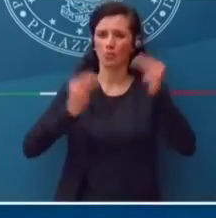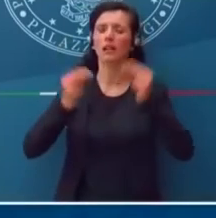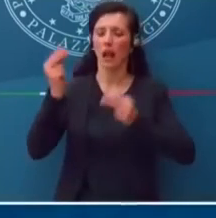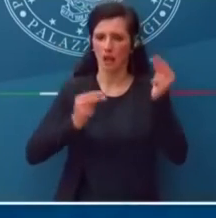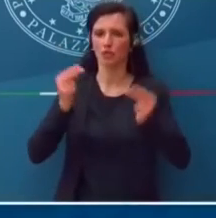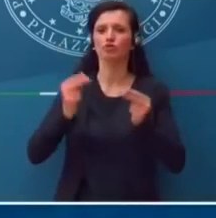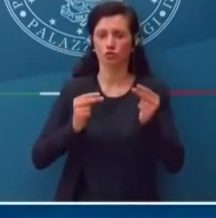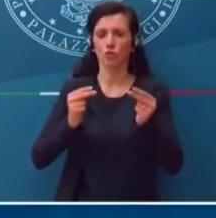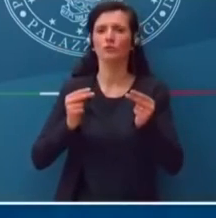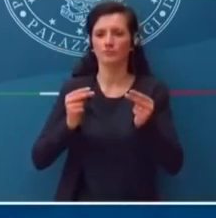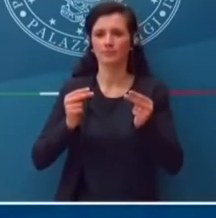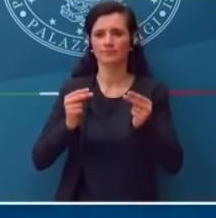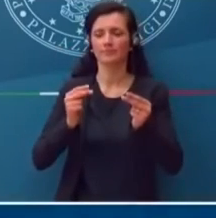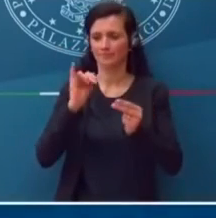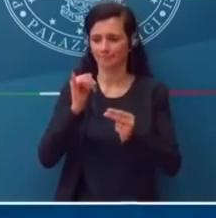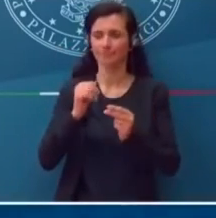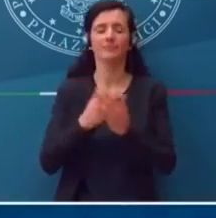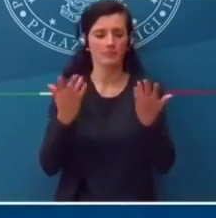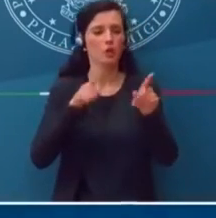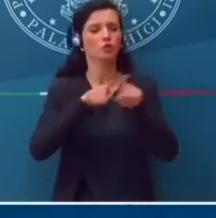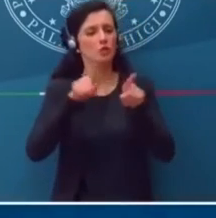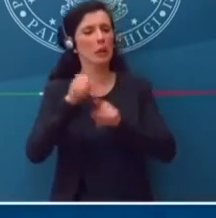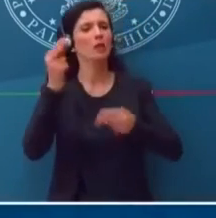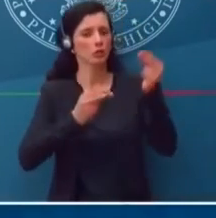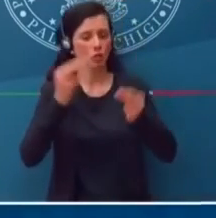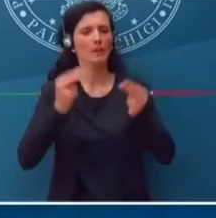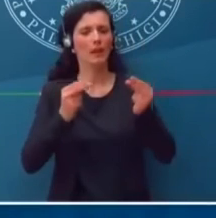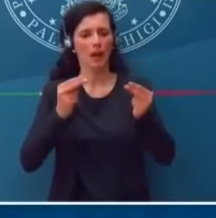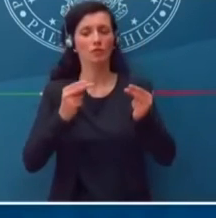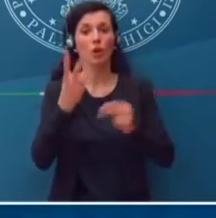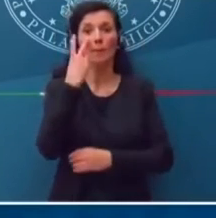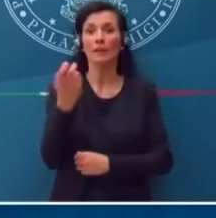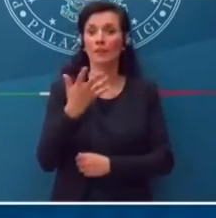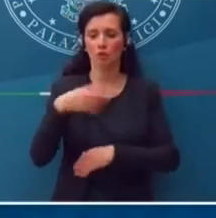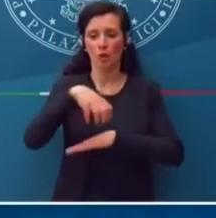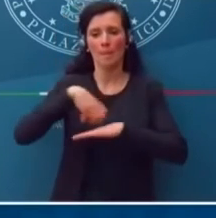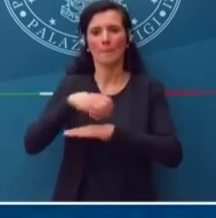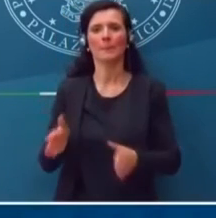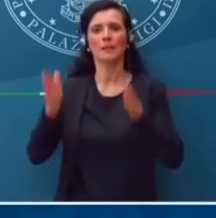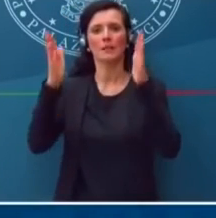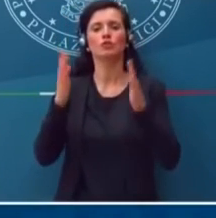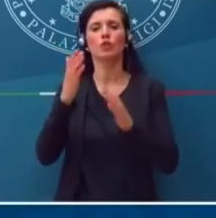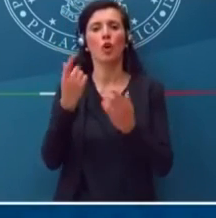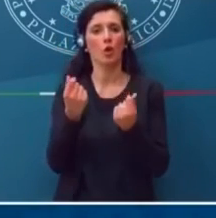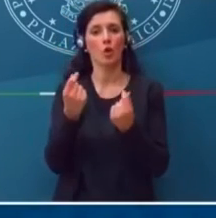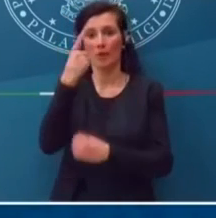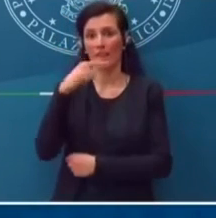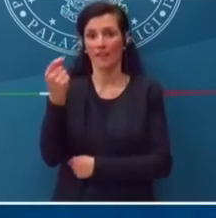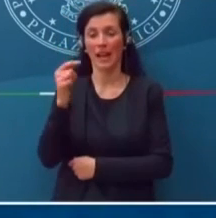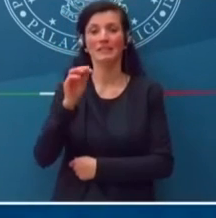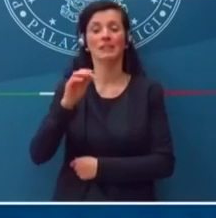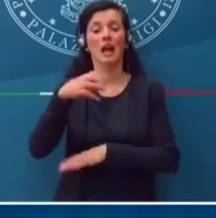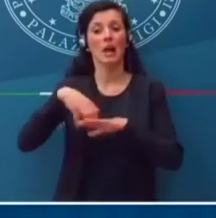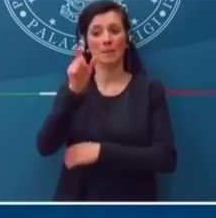Sullo scostamento, quello che è previsto ora è che il ministro dell'Economia e della Finanza, Franco,